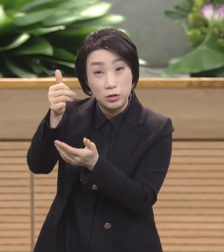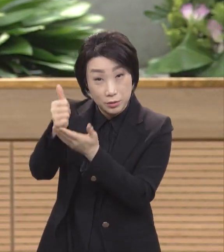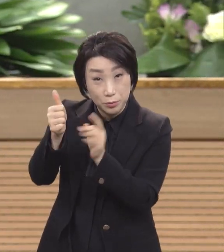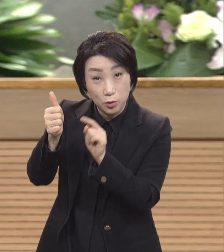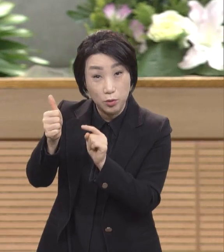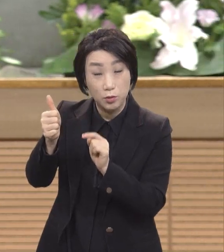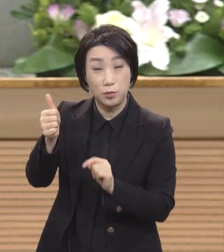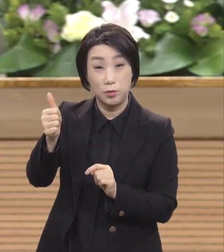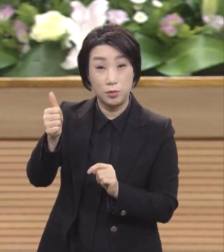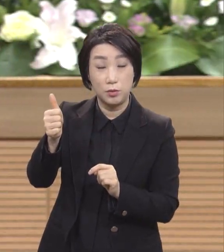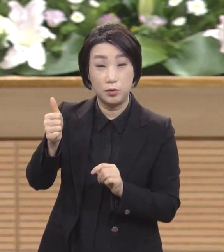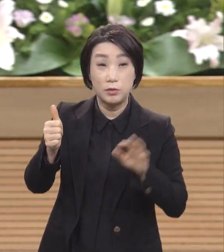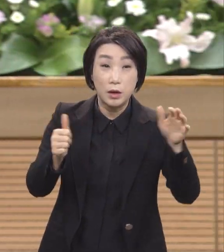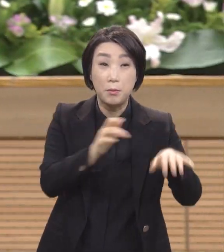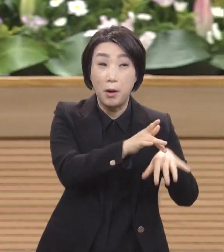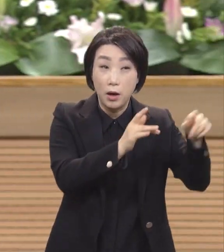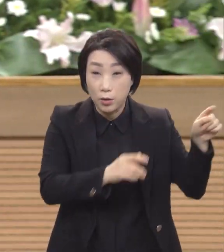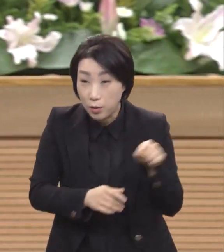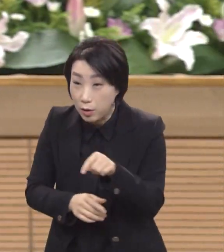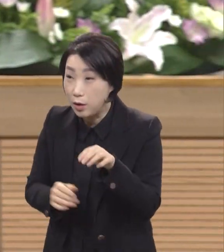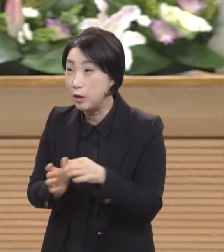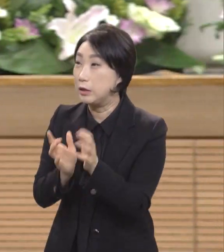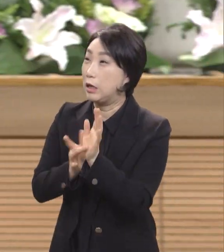예수님에게도 예수야,